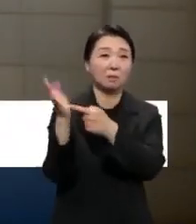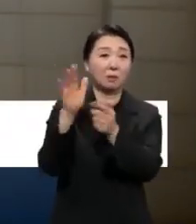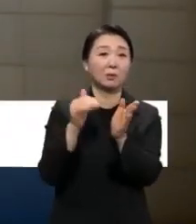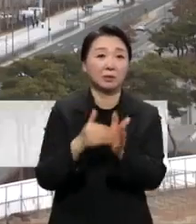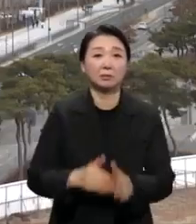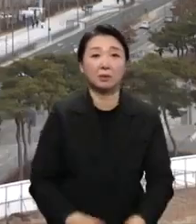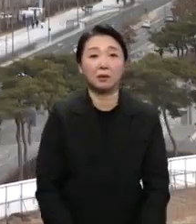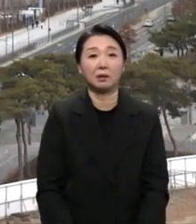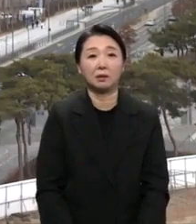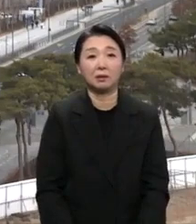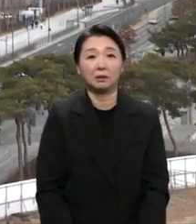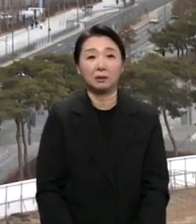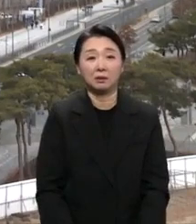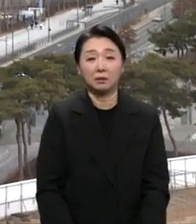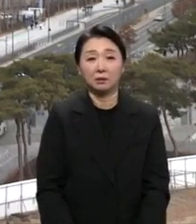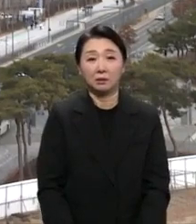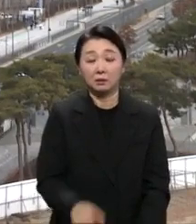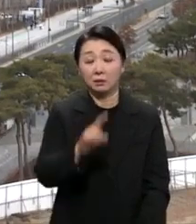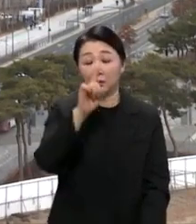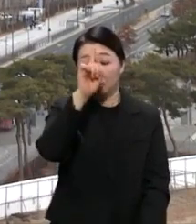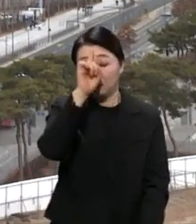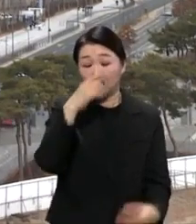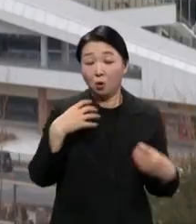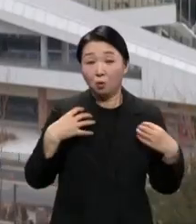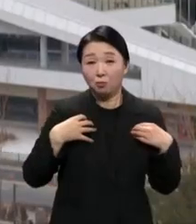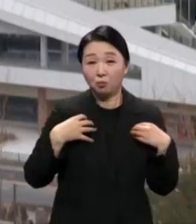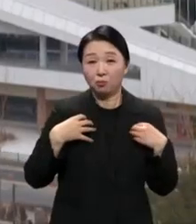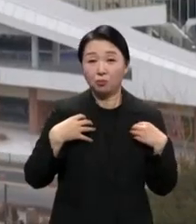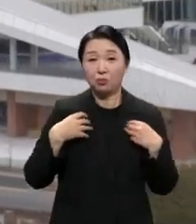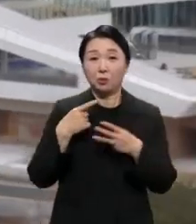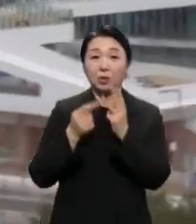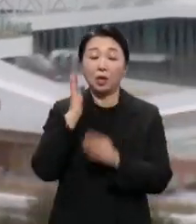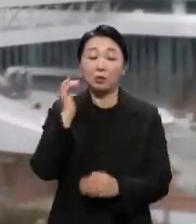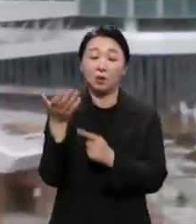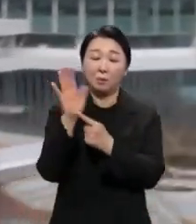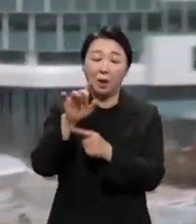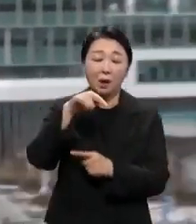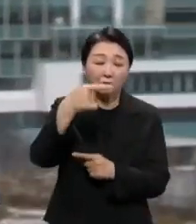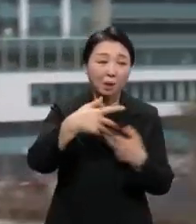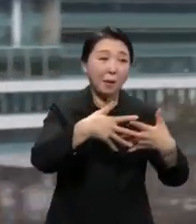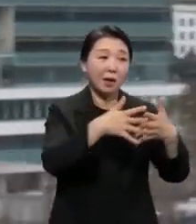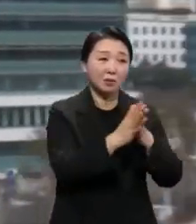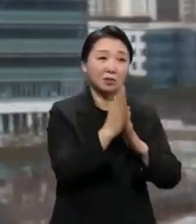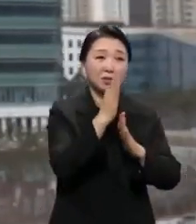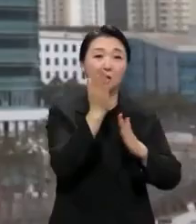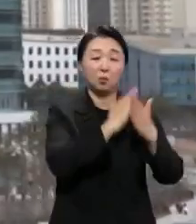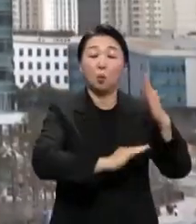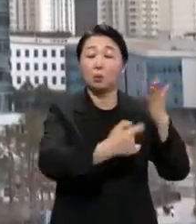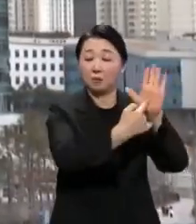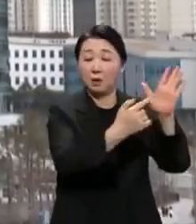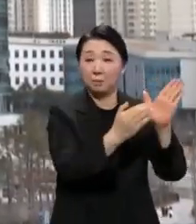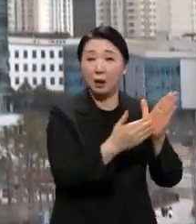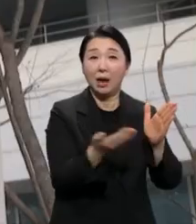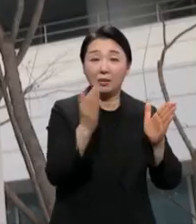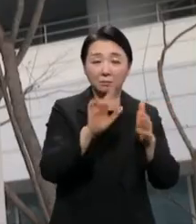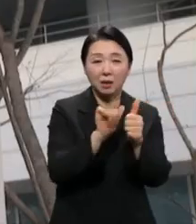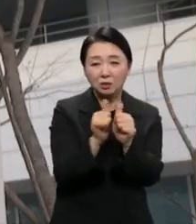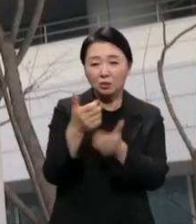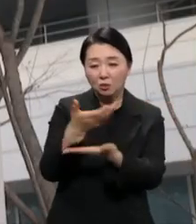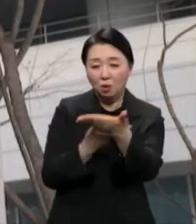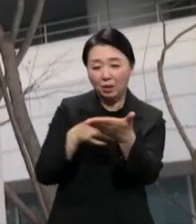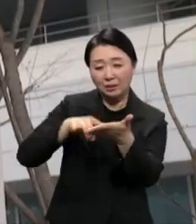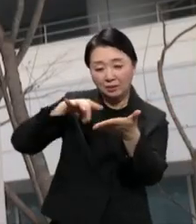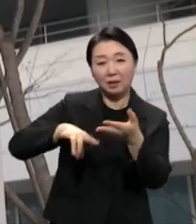겁니다. 정부는 대통령 발언 직후에야 폐지를 공식화했지만 함께 손봐야 하는 증권